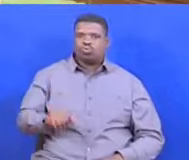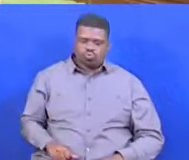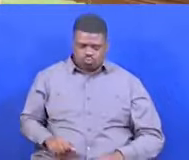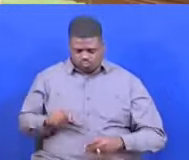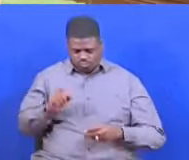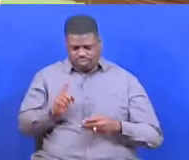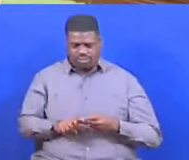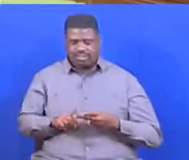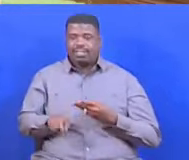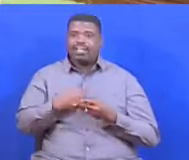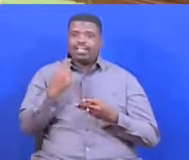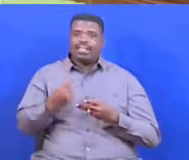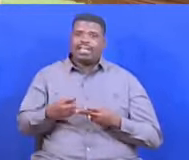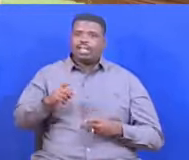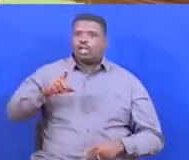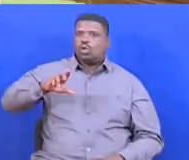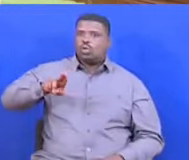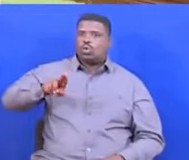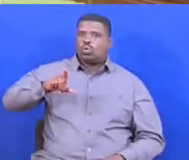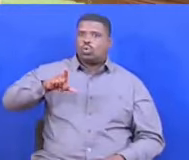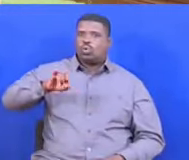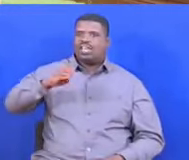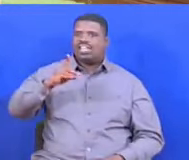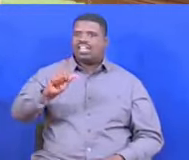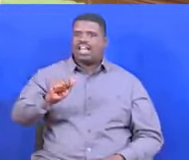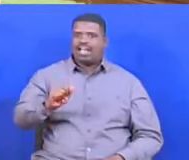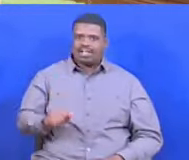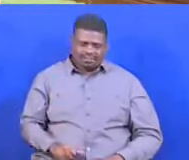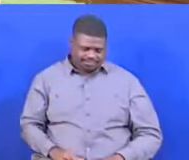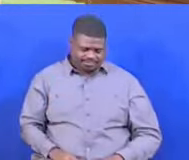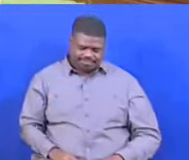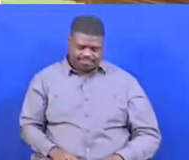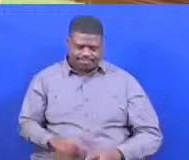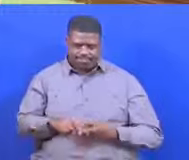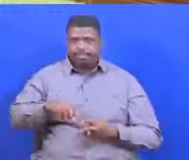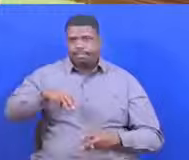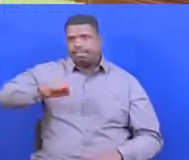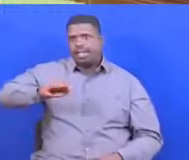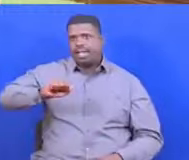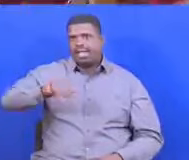Riziki Saidi Lulida, mheshimiwa Luis Thomas Mayenga ajiandae.